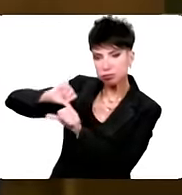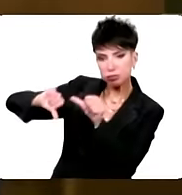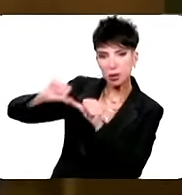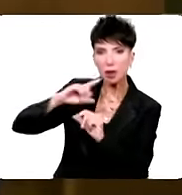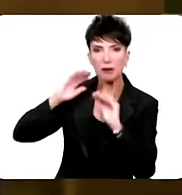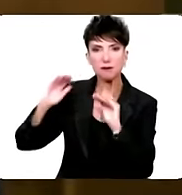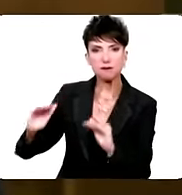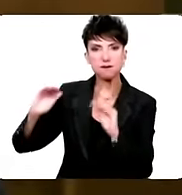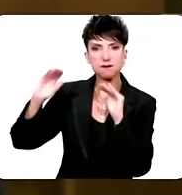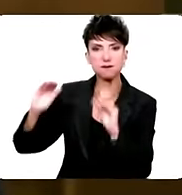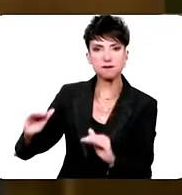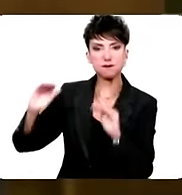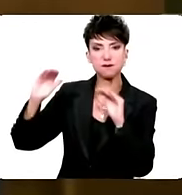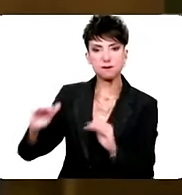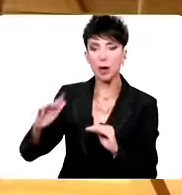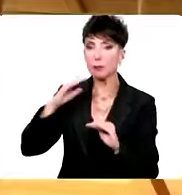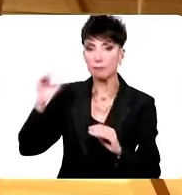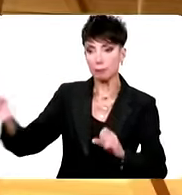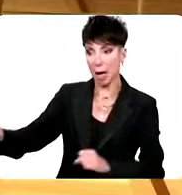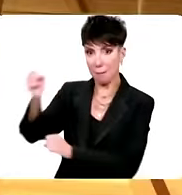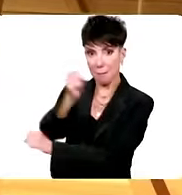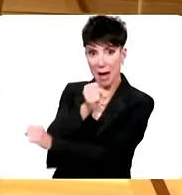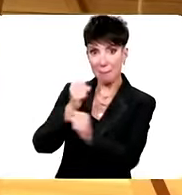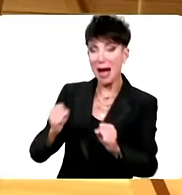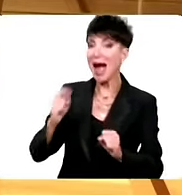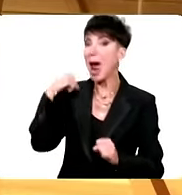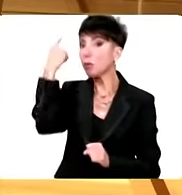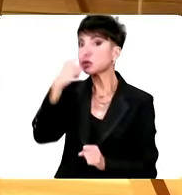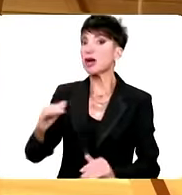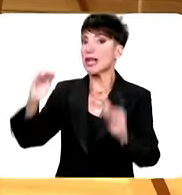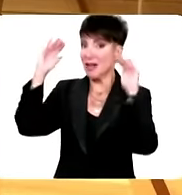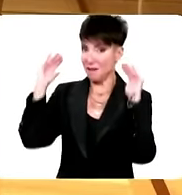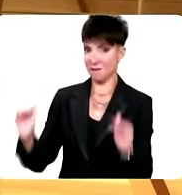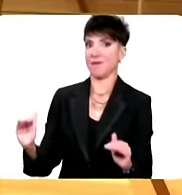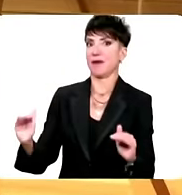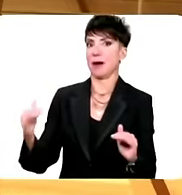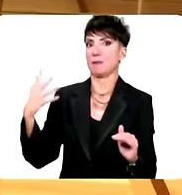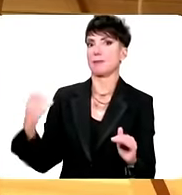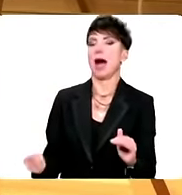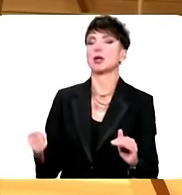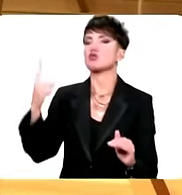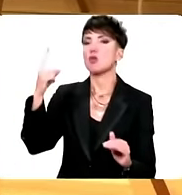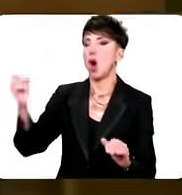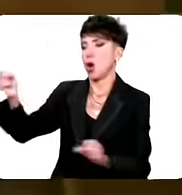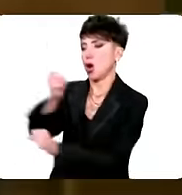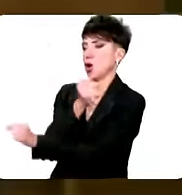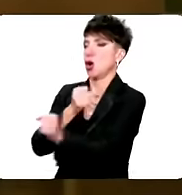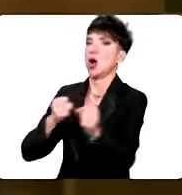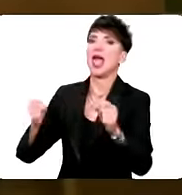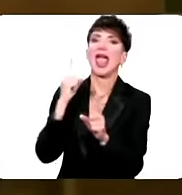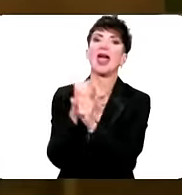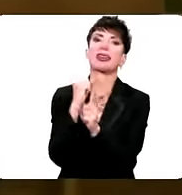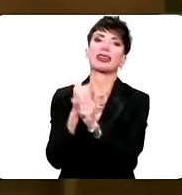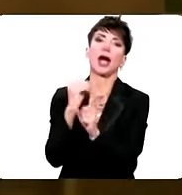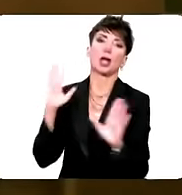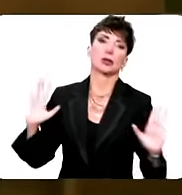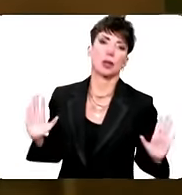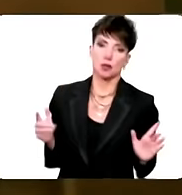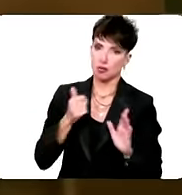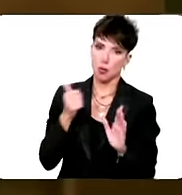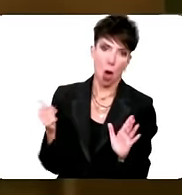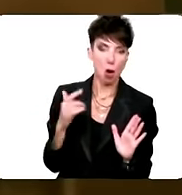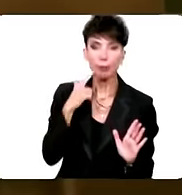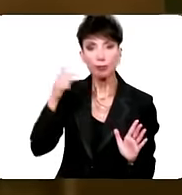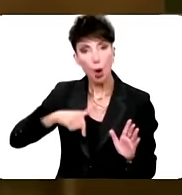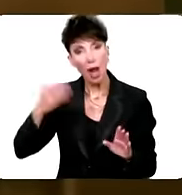ανθρώπους. Άλλαξαν καρέκλες, άλλαξαν πολύ λίγα πρόσωπα. Θέλω να ρωτήσω αν αισθάνεστε κι εσείς ότι ήρθε η ώρα να